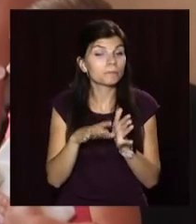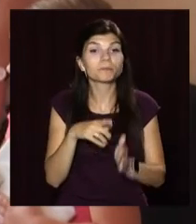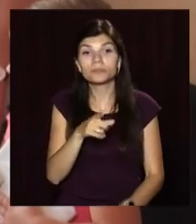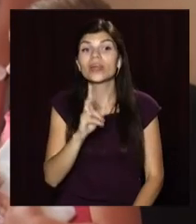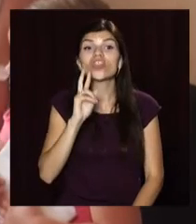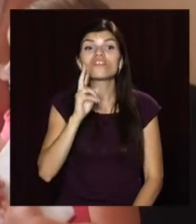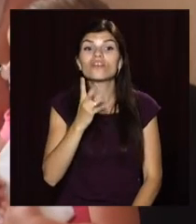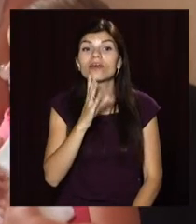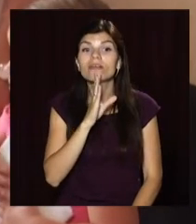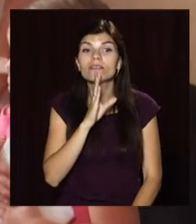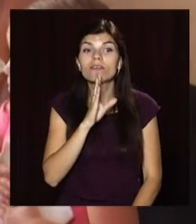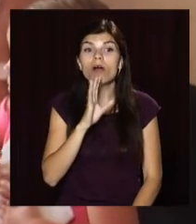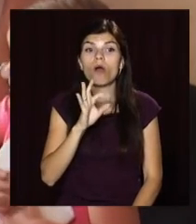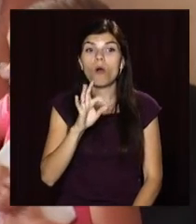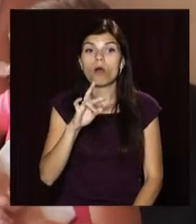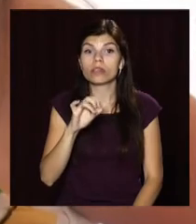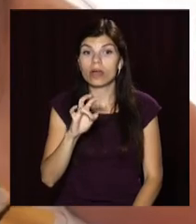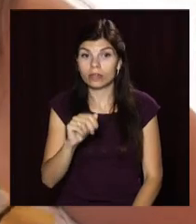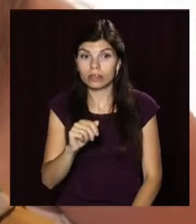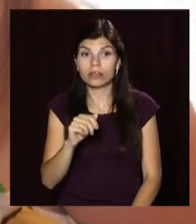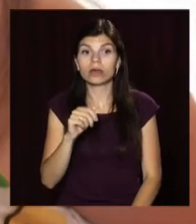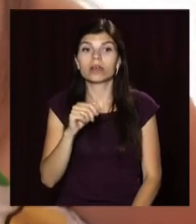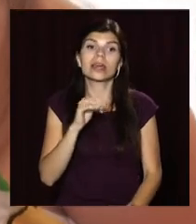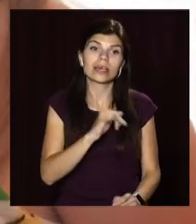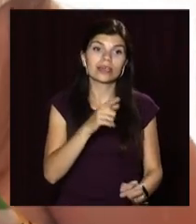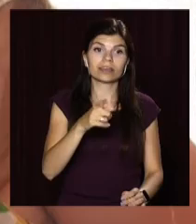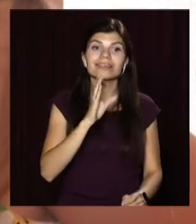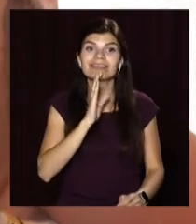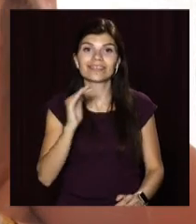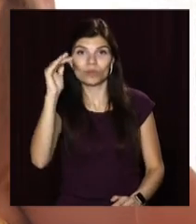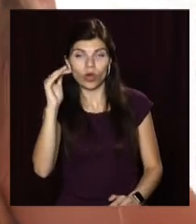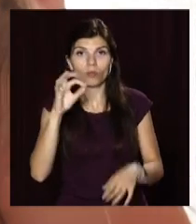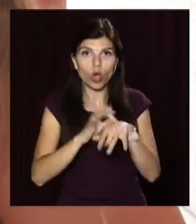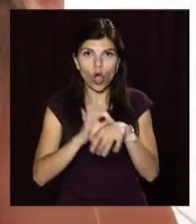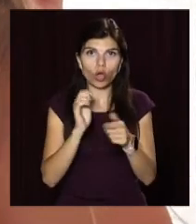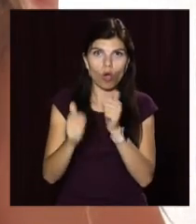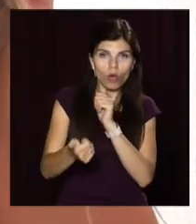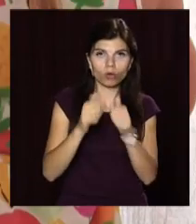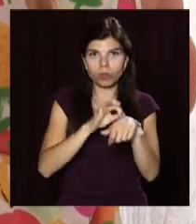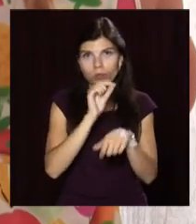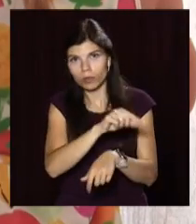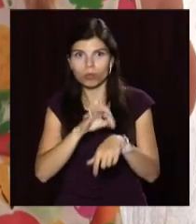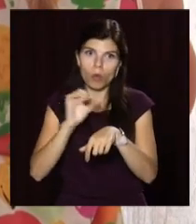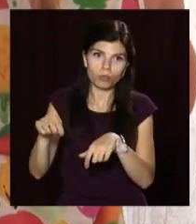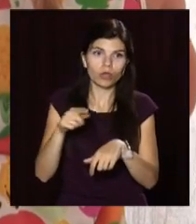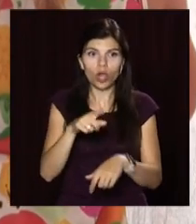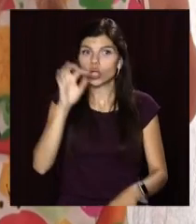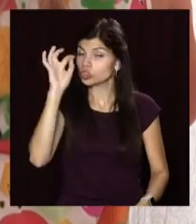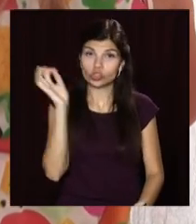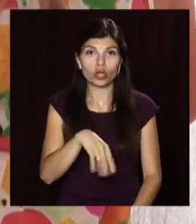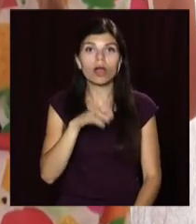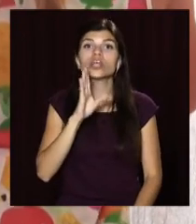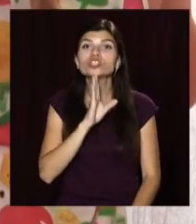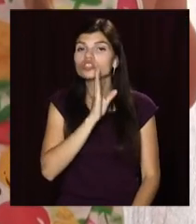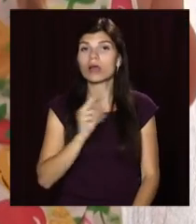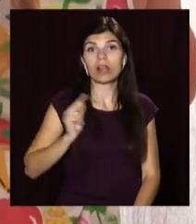Дворічна Оленка та восьмирічна Ангеліна хворіють по черзі, каже їхня мати Ольга Мурашевська. Відтак періодично змушена брати лікарняні.